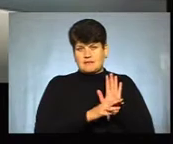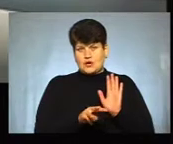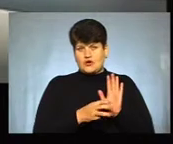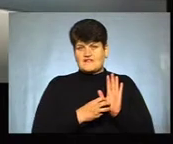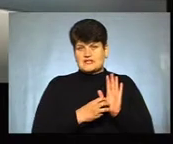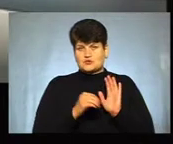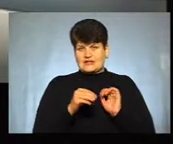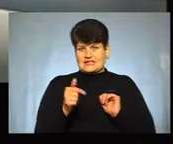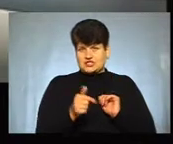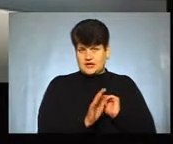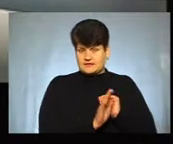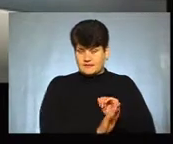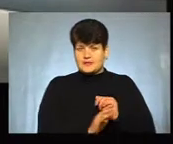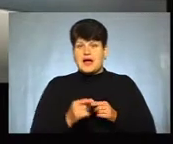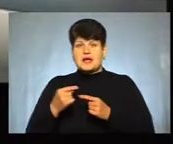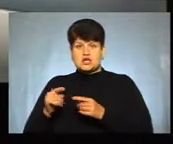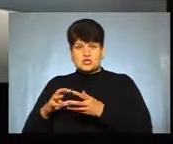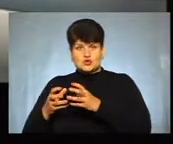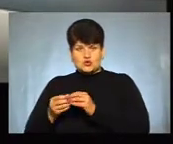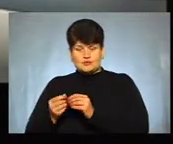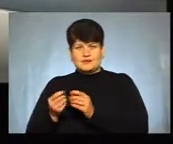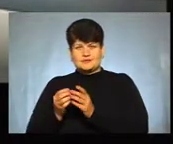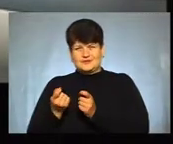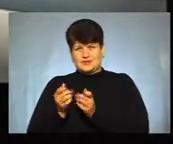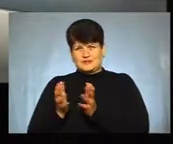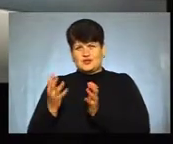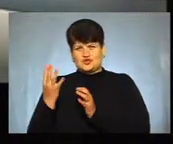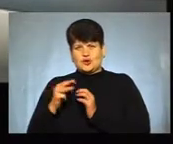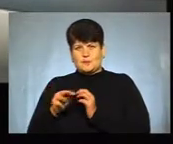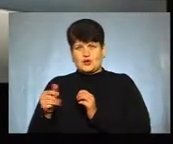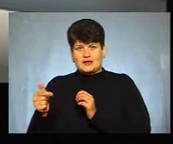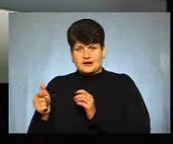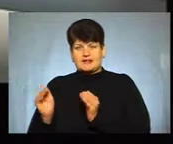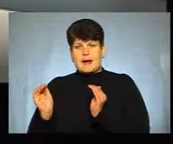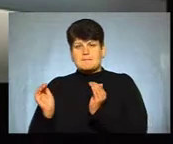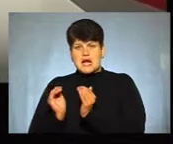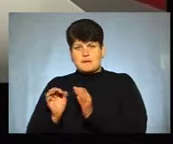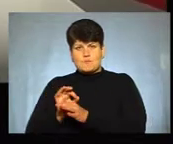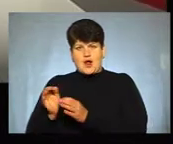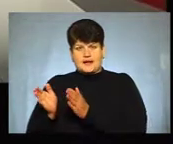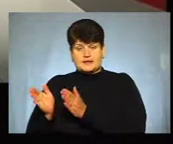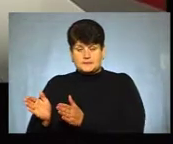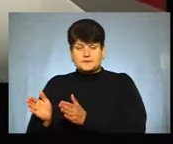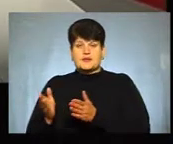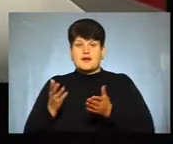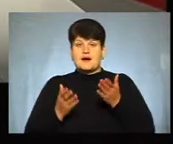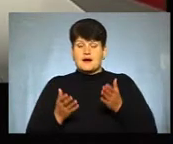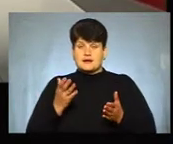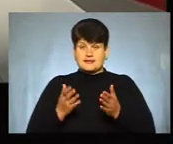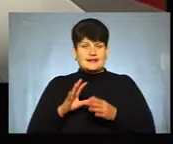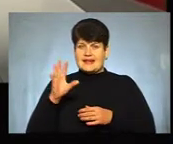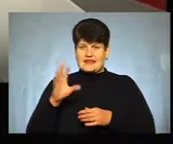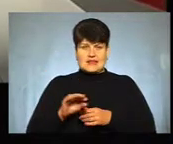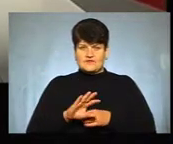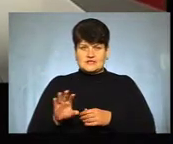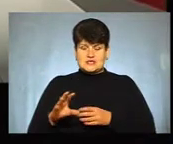тисяч гривень. І інша сума – це трошки більше 4 мільйонів гривень, вона спрямована на малі проекти. Але, знову ж таки, не на всі